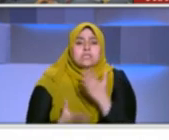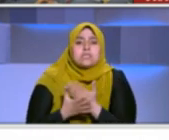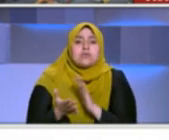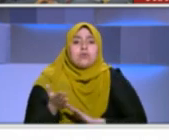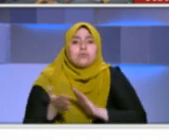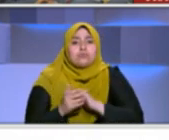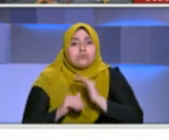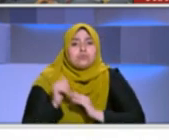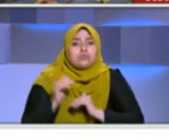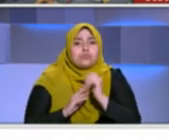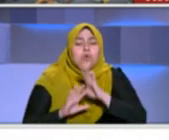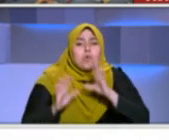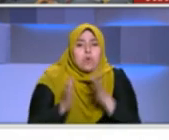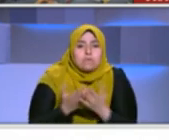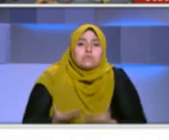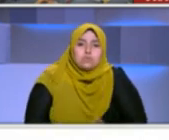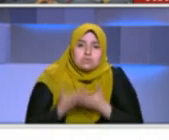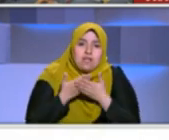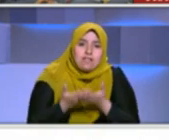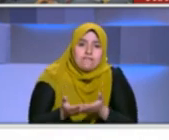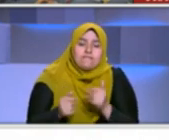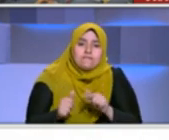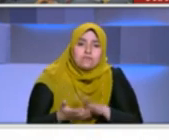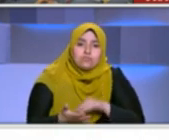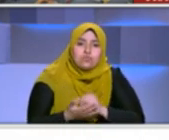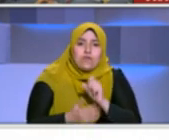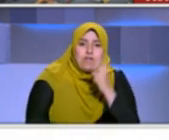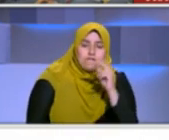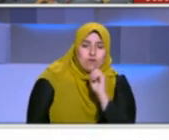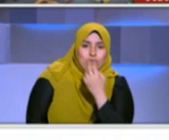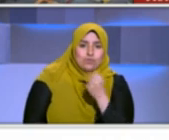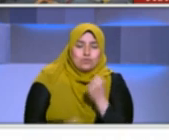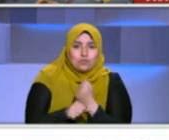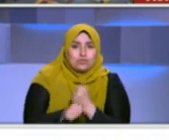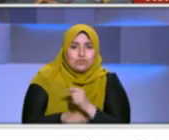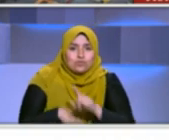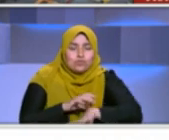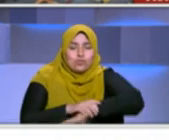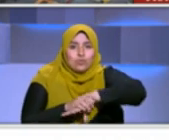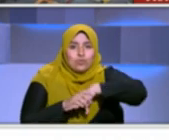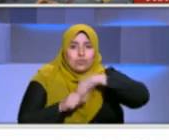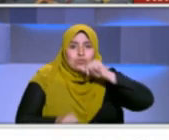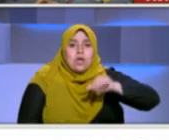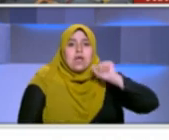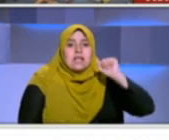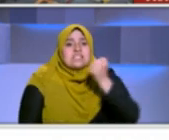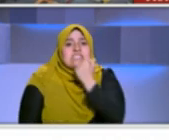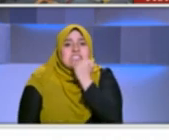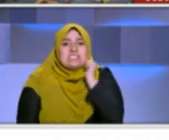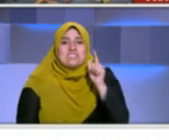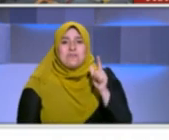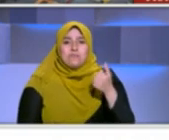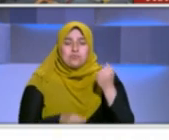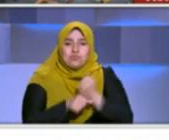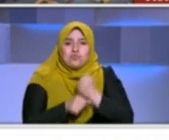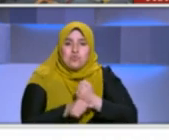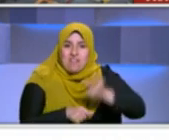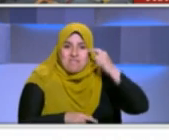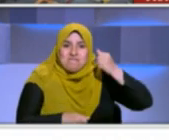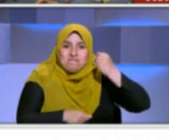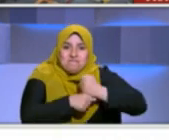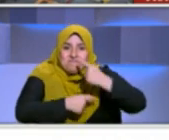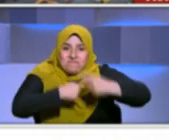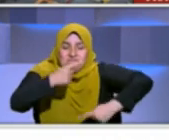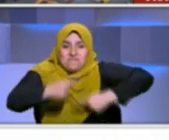الاحتياطيات اللي داخل الموازنه العامه، كل ده اللي احنا بداناه من 2014 والمشاريع القوميه، النهارده هي رفع احتياطاتنا على